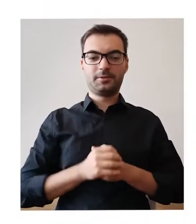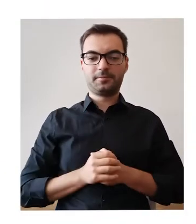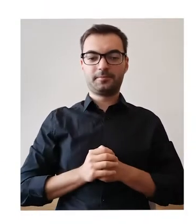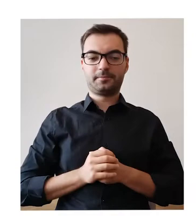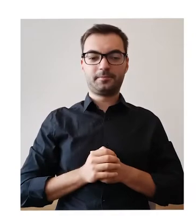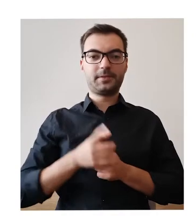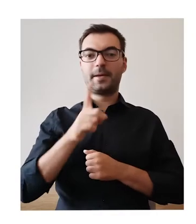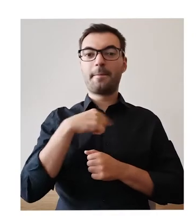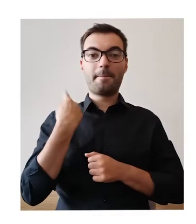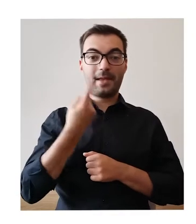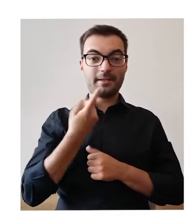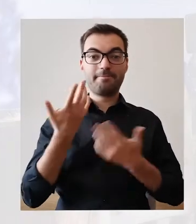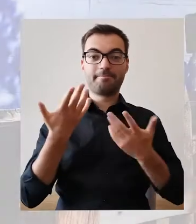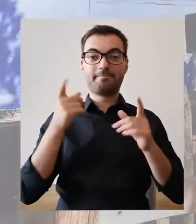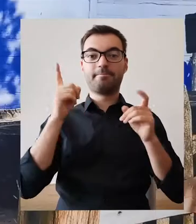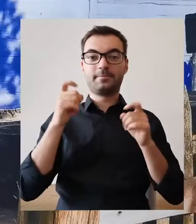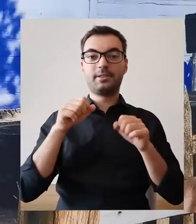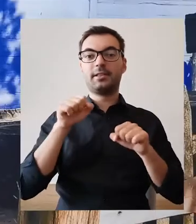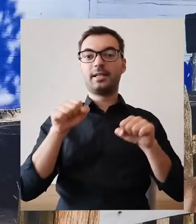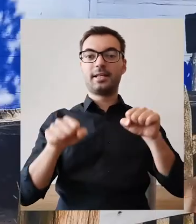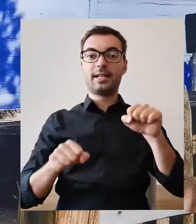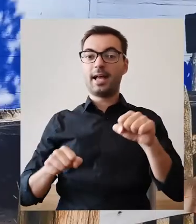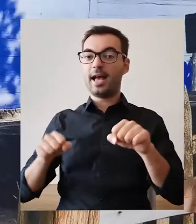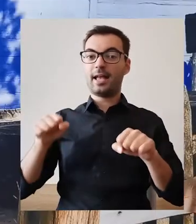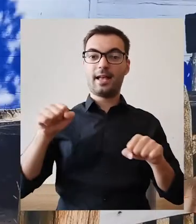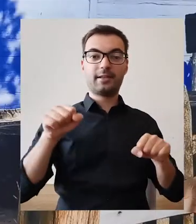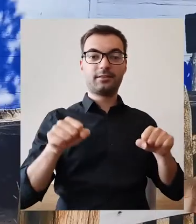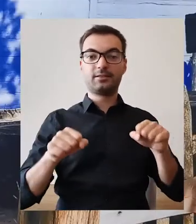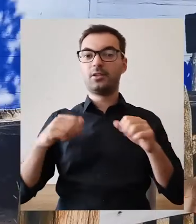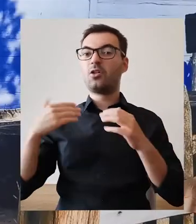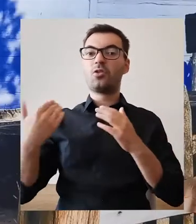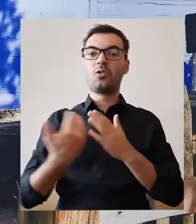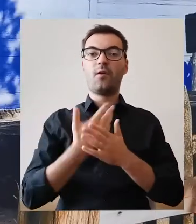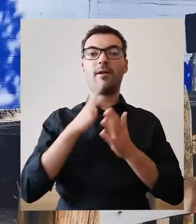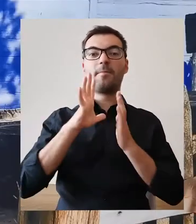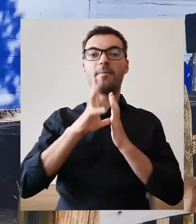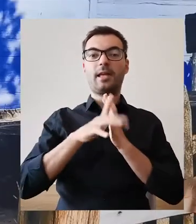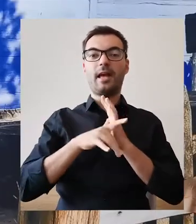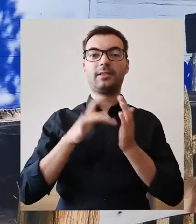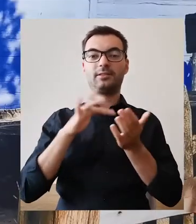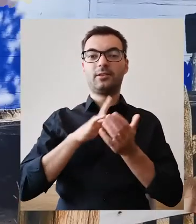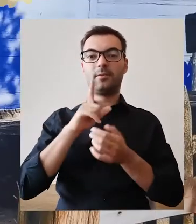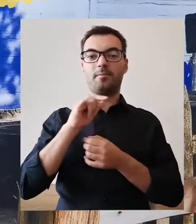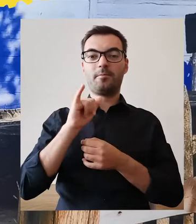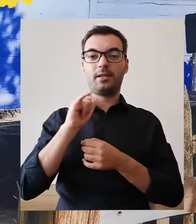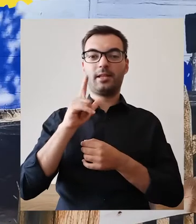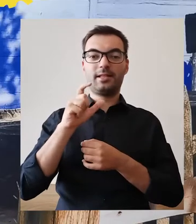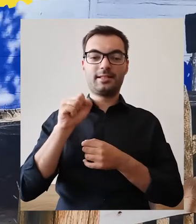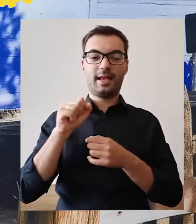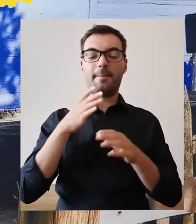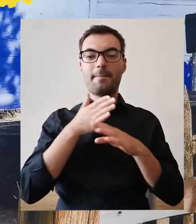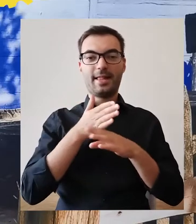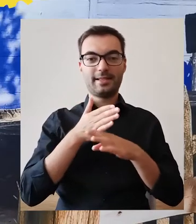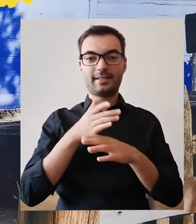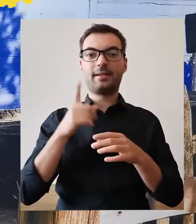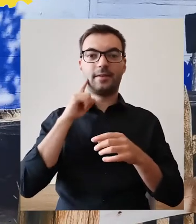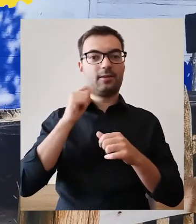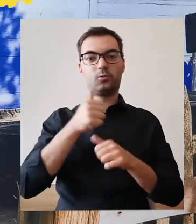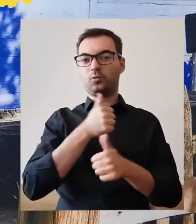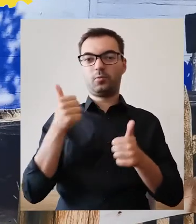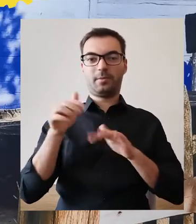my rozpoczniemy nasz spływ kajakowy w nowym mieście nad piwnicą bo to jest bardzo dobre miejsce żeby